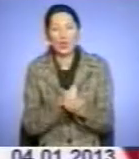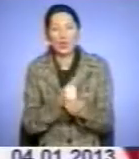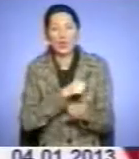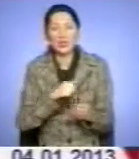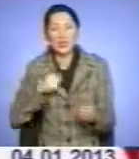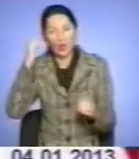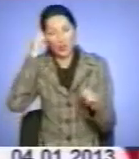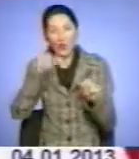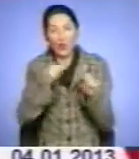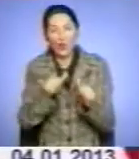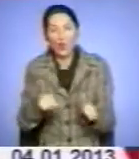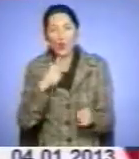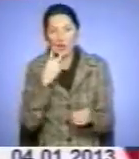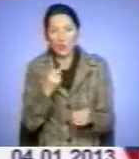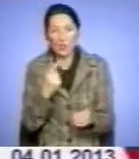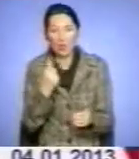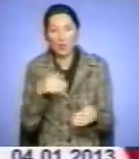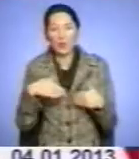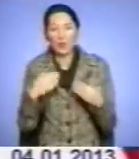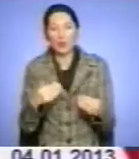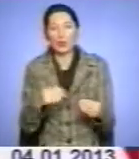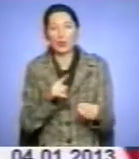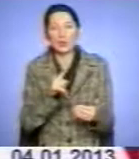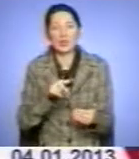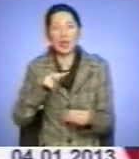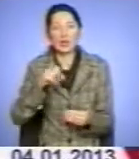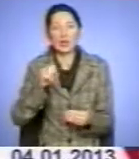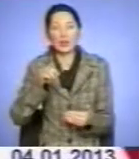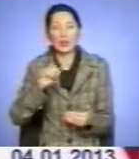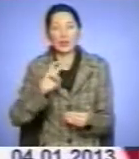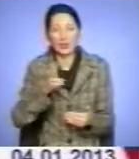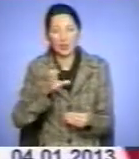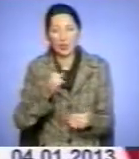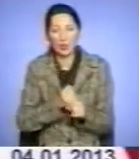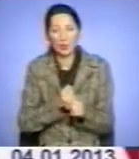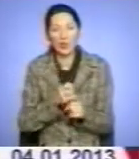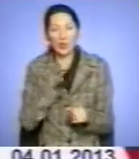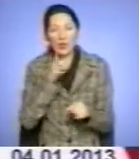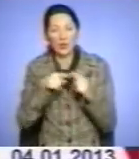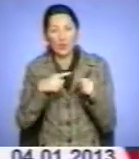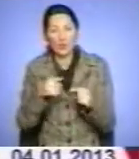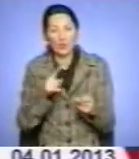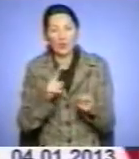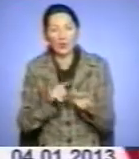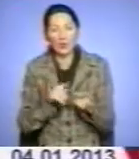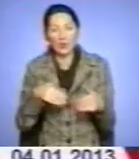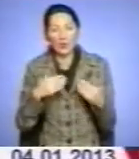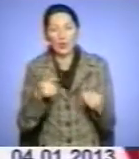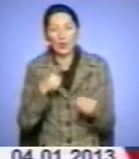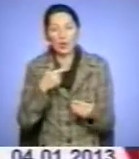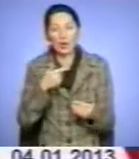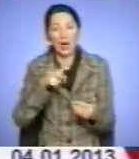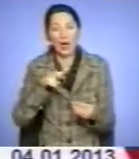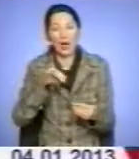самі фігури. Ну, дивлячись, одні пропонують з латексу їх зробити взагалі вічними, одні пропонують такими з глини, як вони